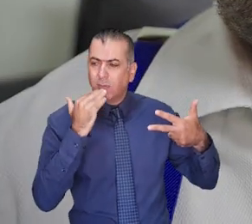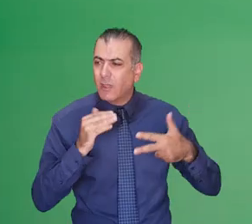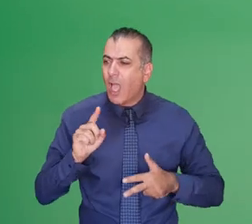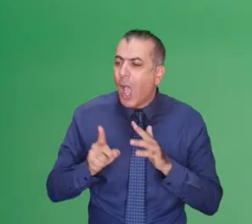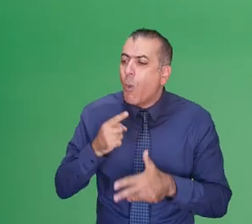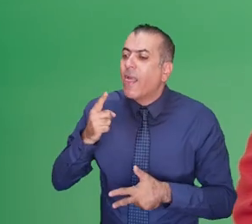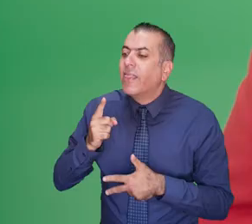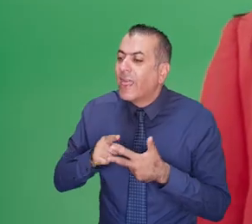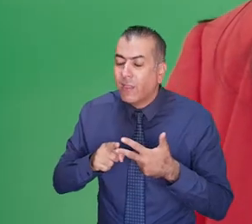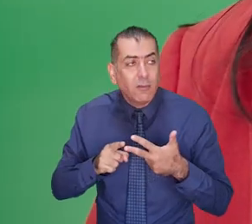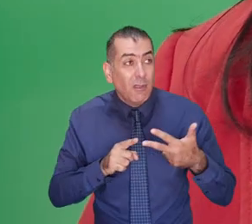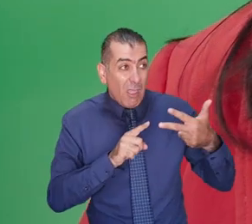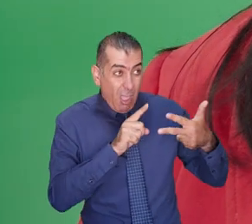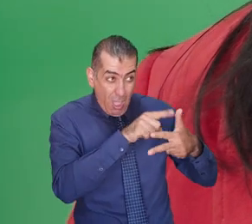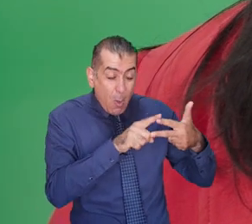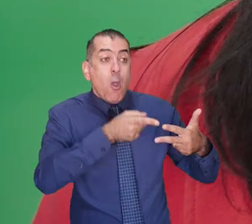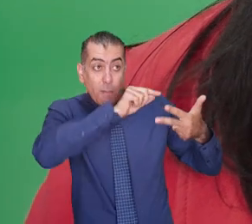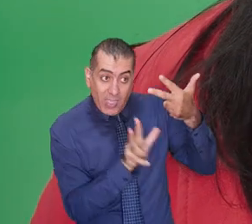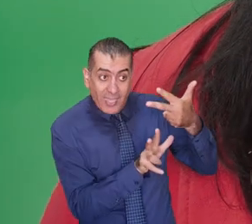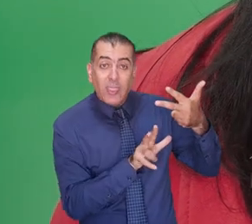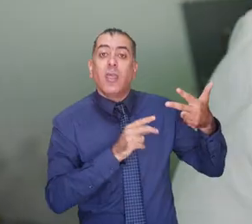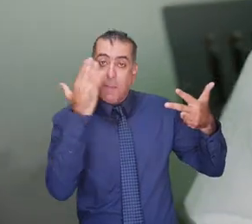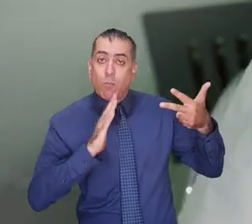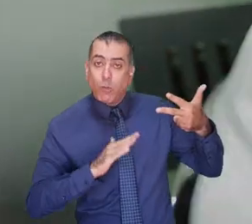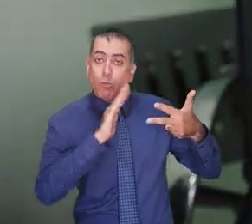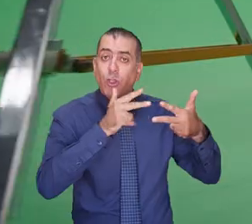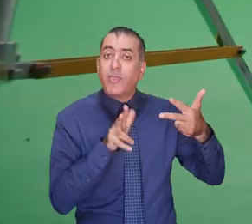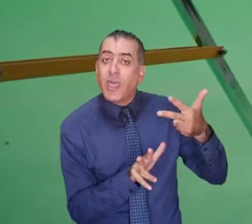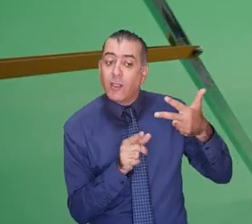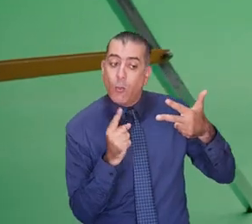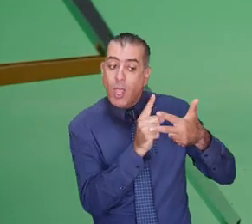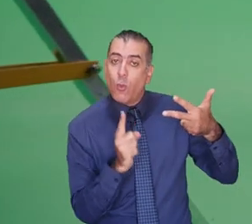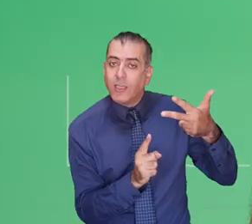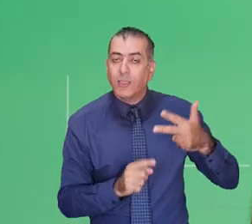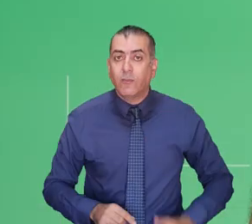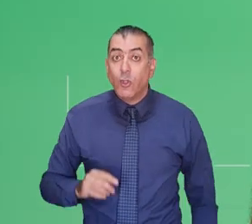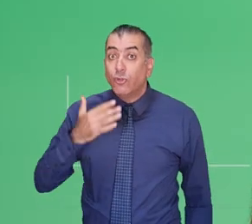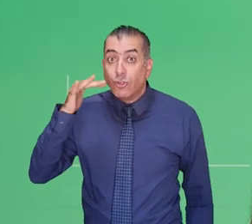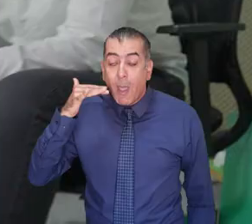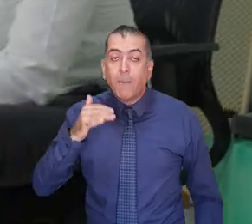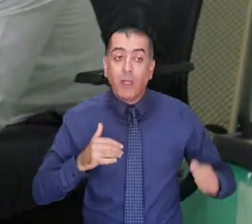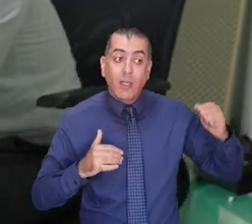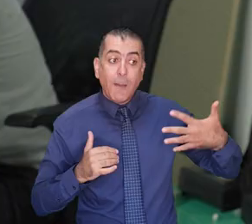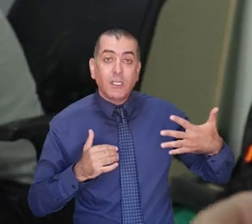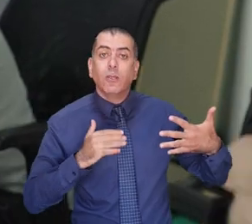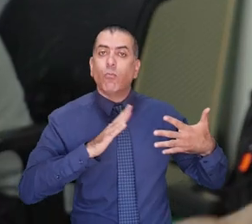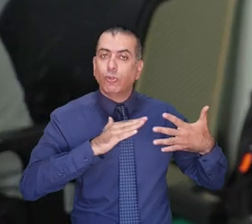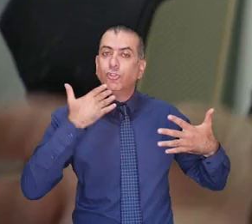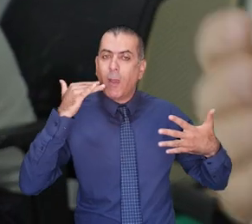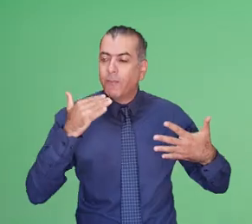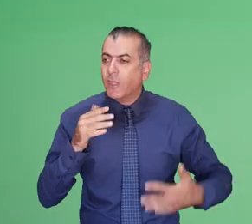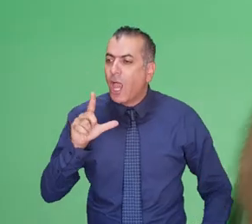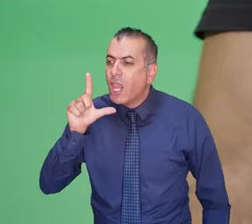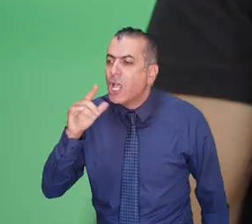أسماء. أول ثلاث أسماء وثاني ثلاث أسماء كمان. خلاص خلاص اللي بعده. والشباب ضمن أول خمسة.